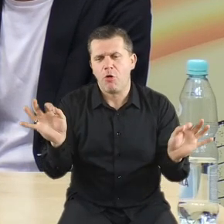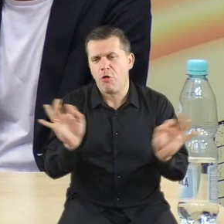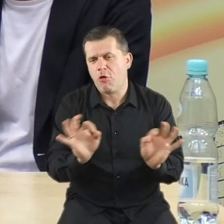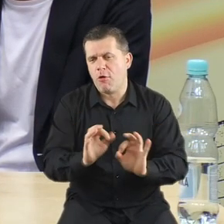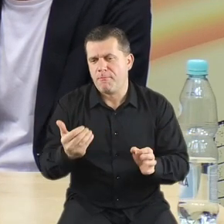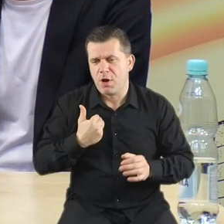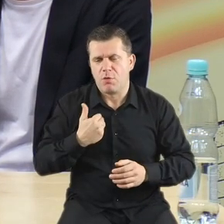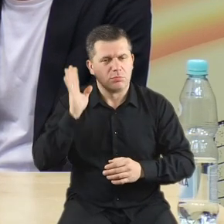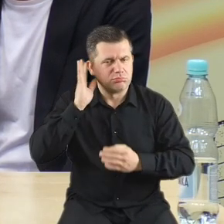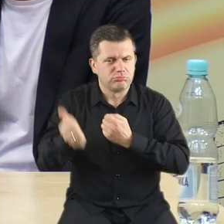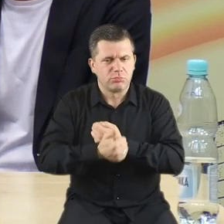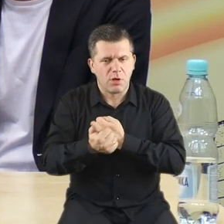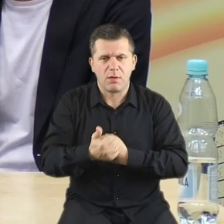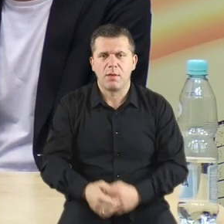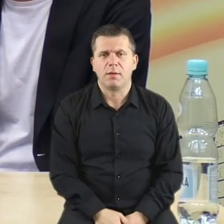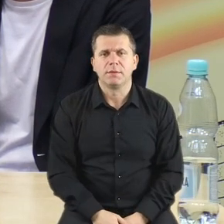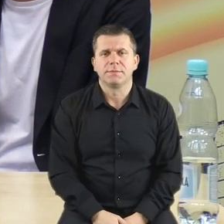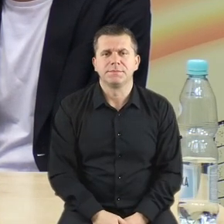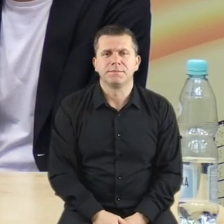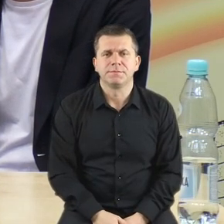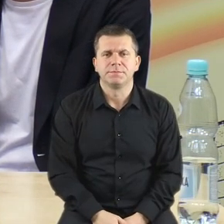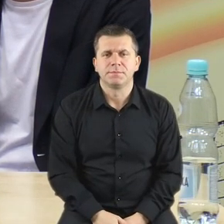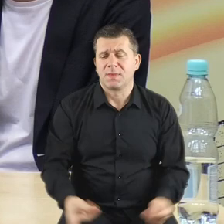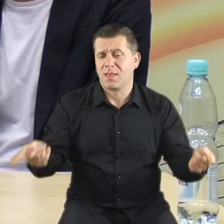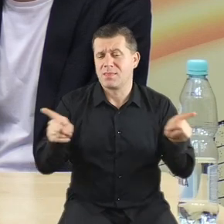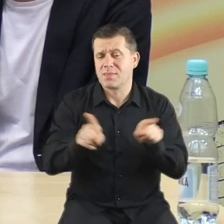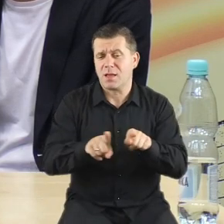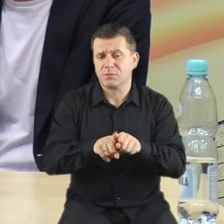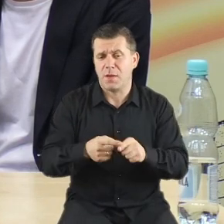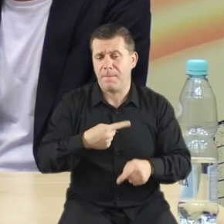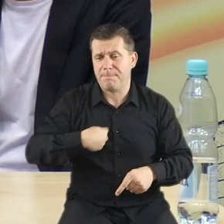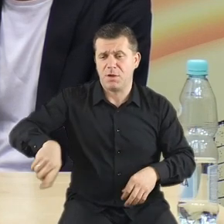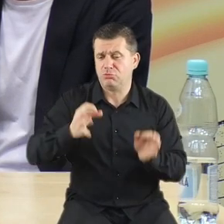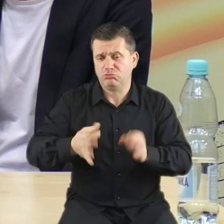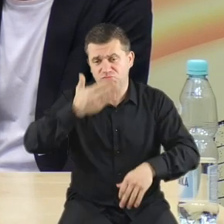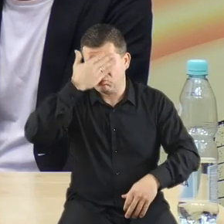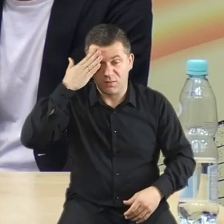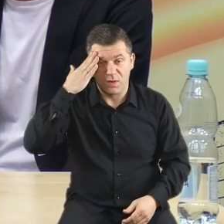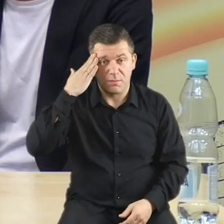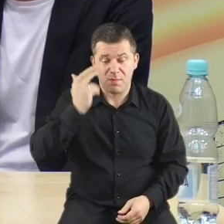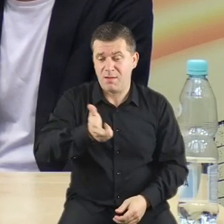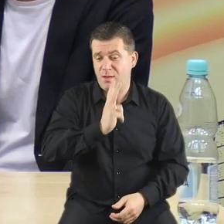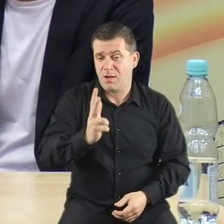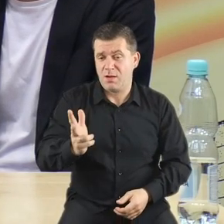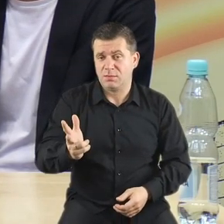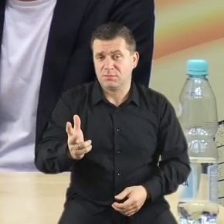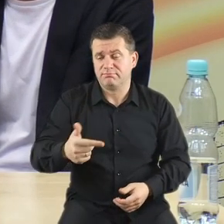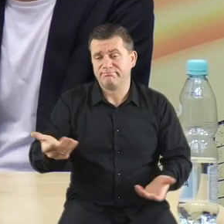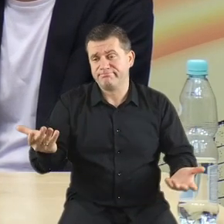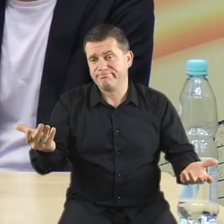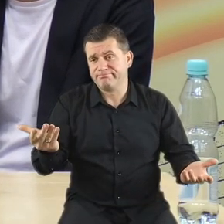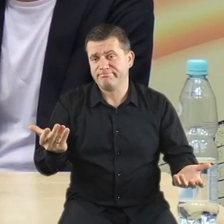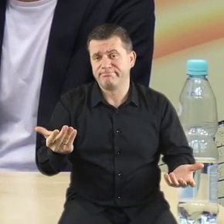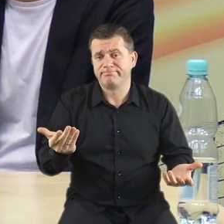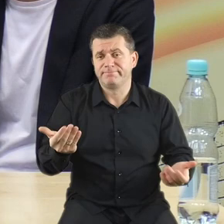dzieją. I właściwie tak samo my dzisiaj nie wiemy właśnie, no każdemu jest, prawda, pisane, że tak